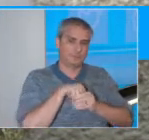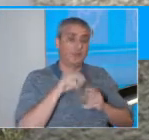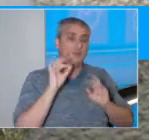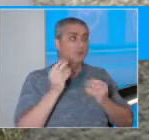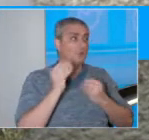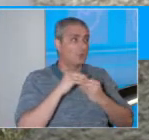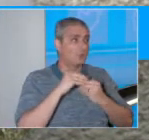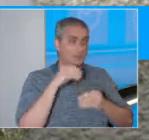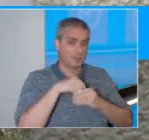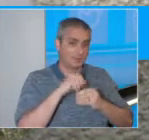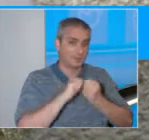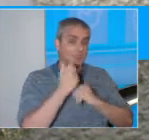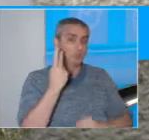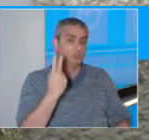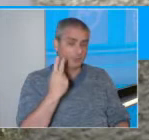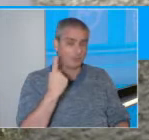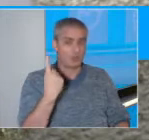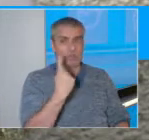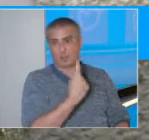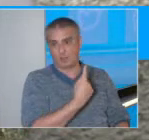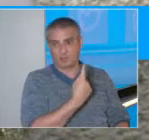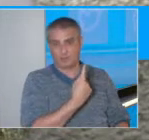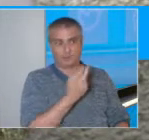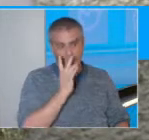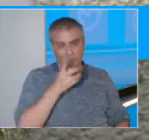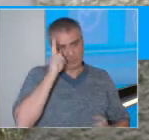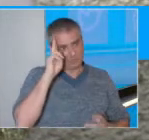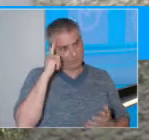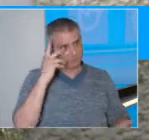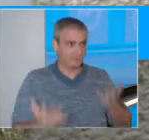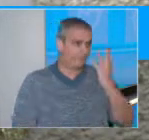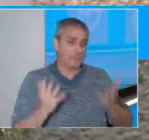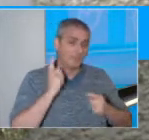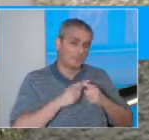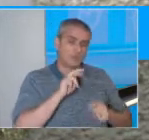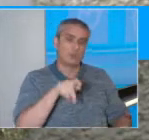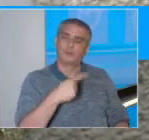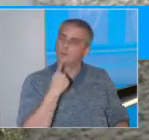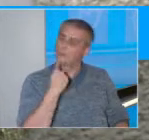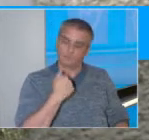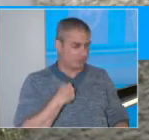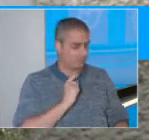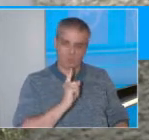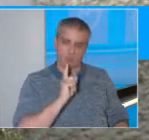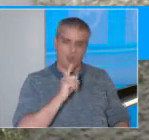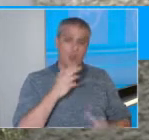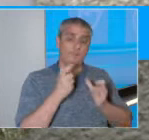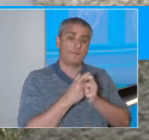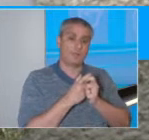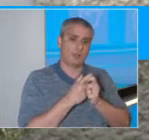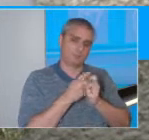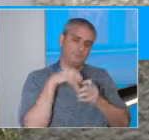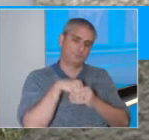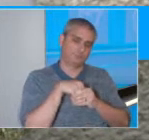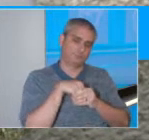להחזיר עוד מנדט או שניים, כל אחד מהם, שנמצא בליכוד ומתלבט בדיוק על העניין הזה ואומר, אני לא אלך למפלגה